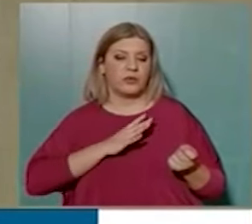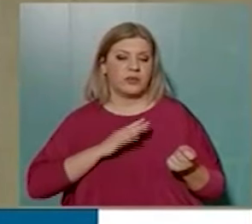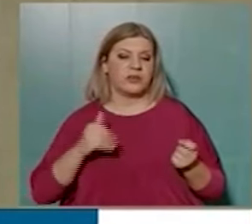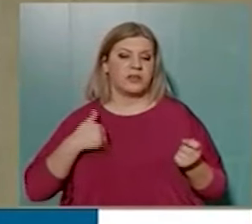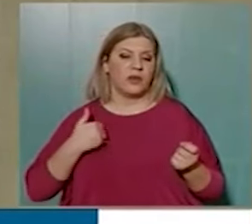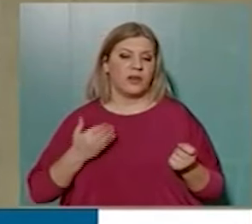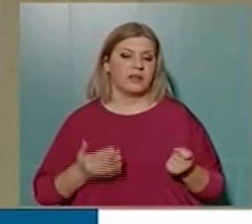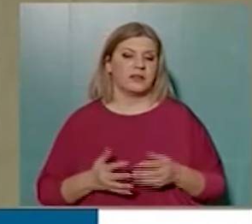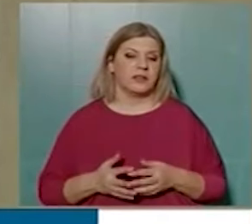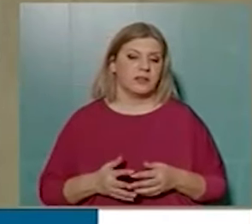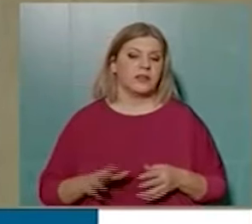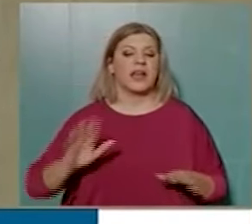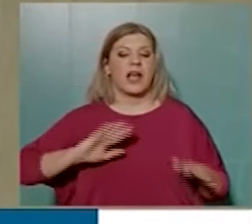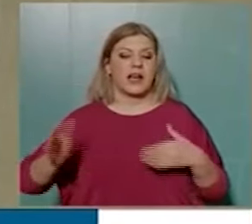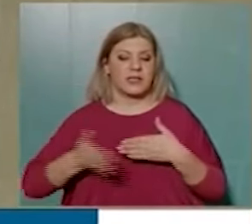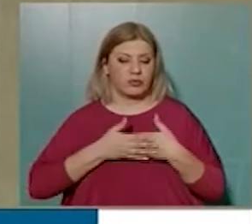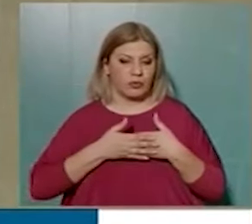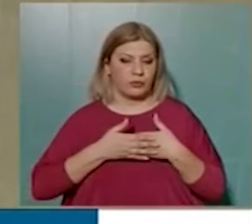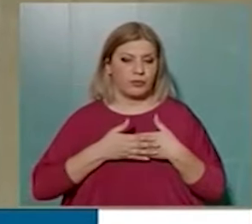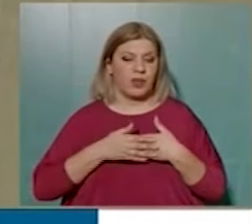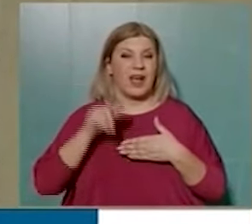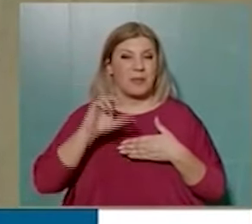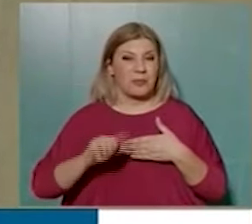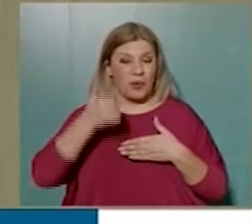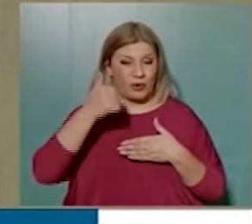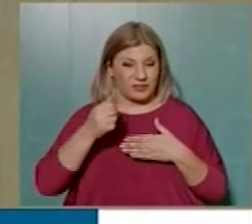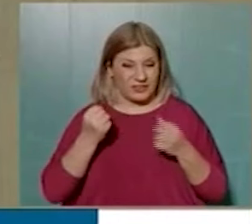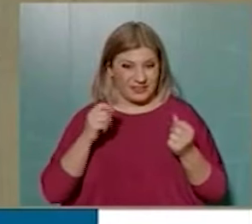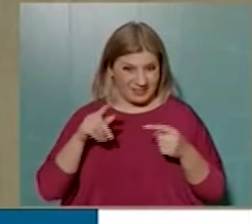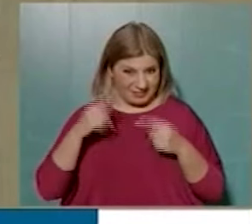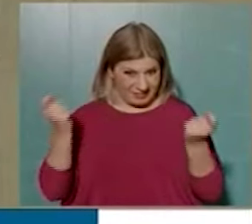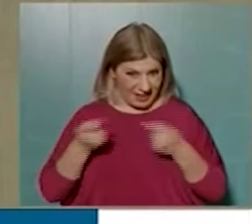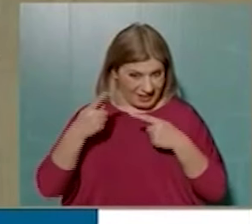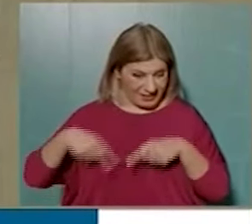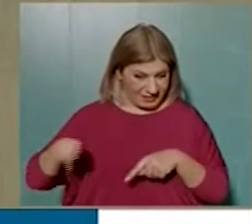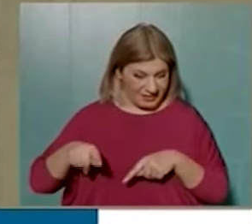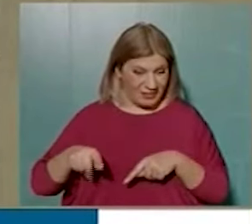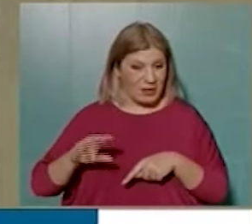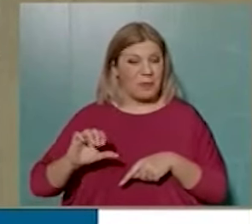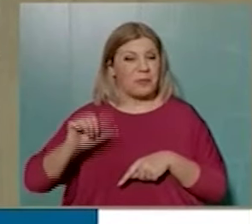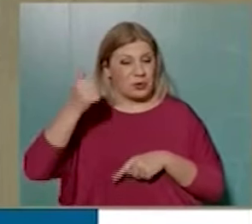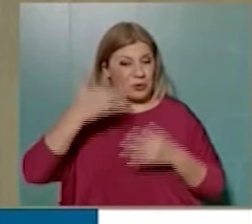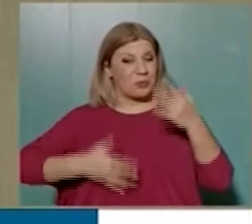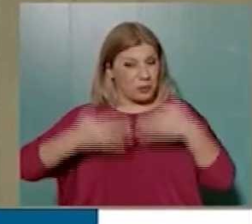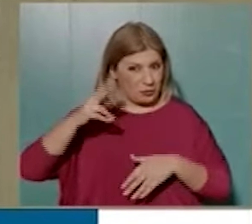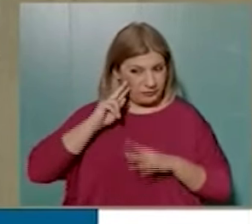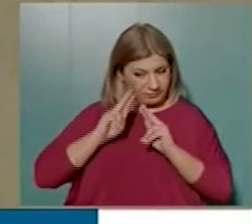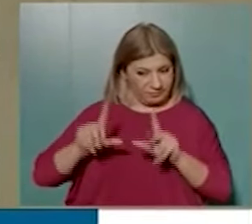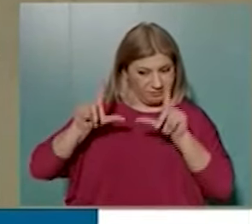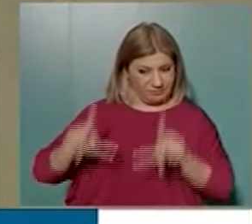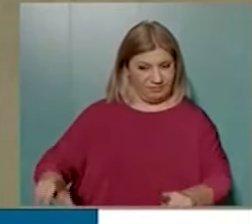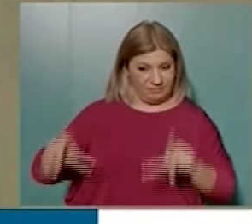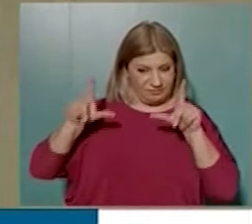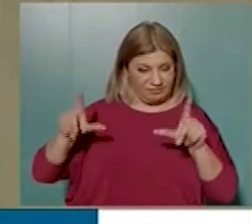νεολαίας και για να κλείσω απ τις πρώτες σας κινήσεις λοιπόν από τον πρώτο σας προϋπολογισμό που